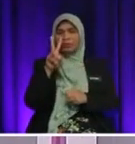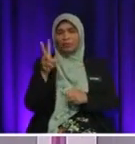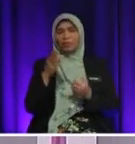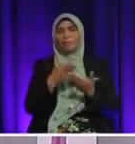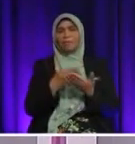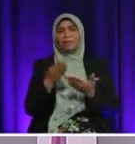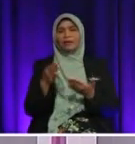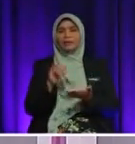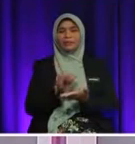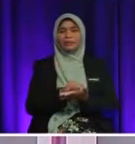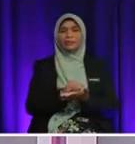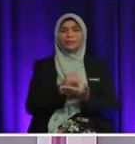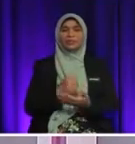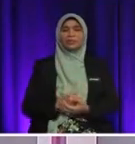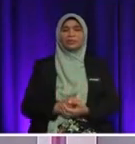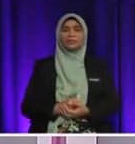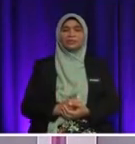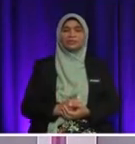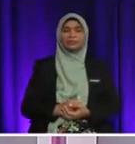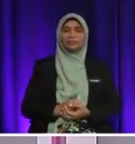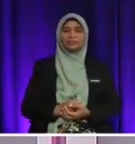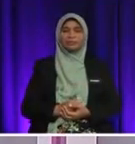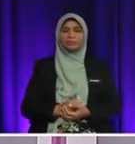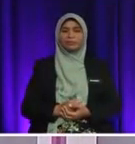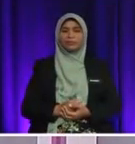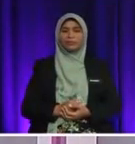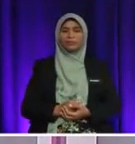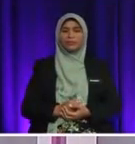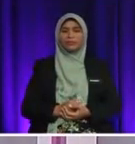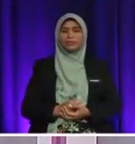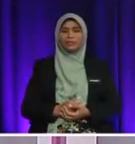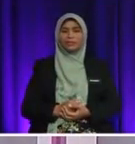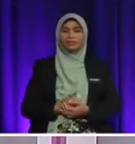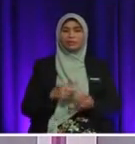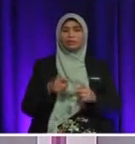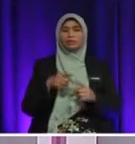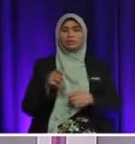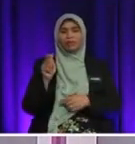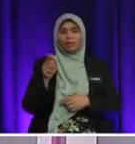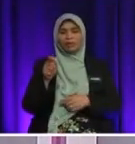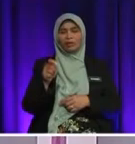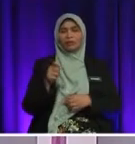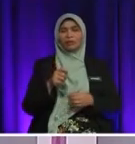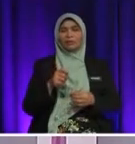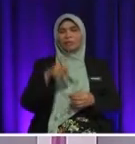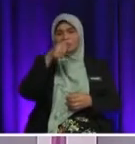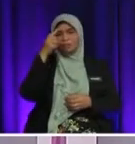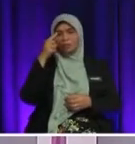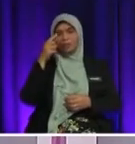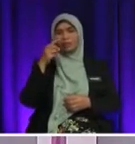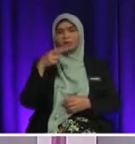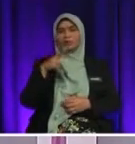apabila hulu balang naga pergi berendam dalam sungai, dia pun ketuk tongkat itu 3 kali menyebabkan hulu balang itu kaku